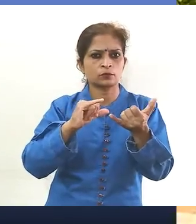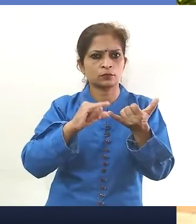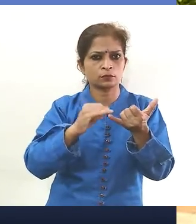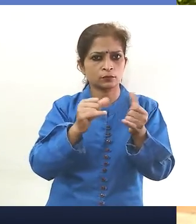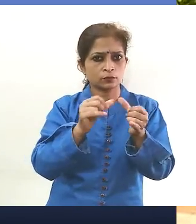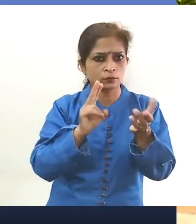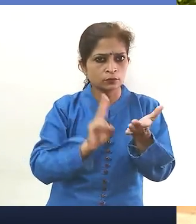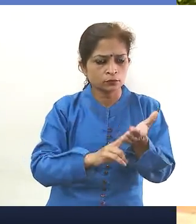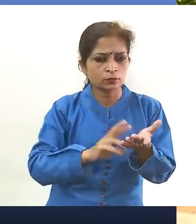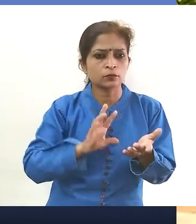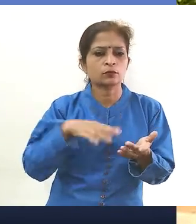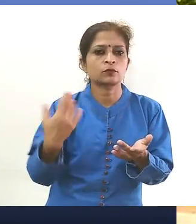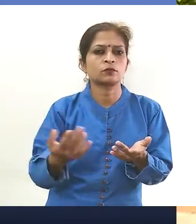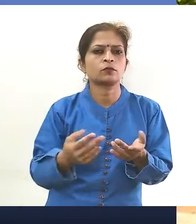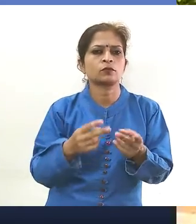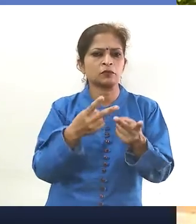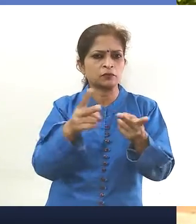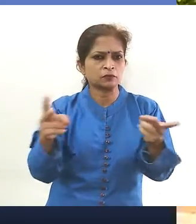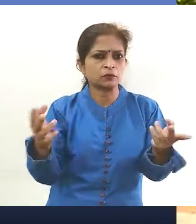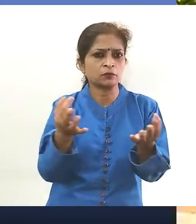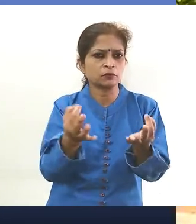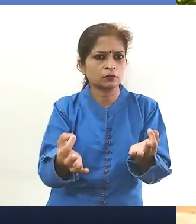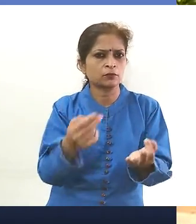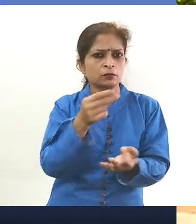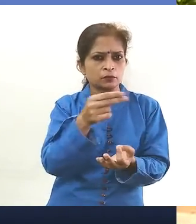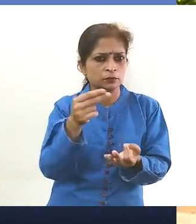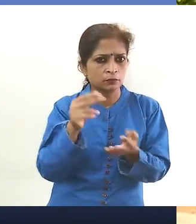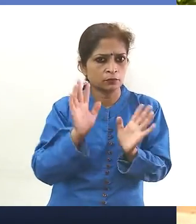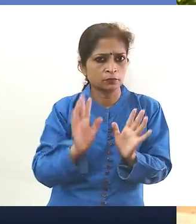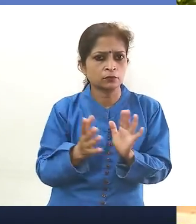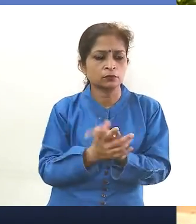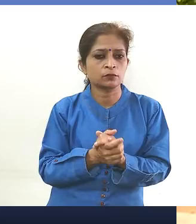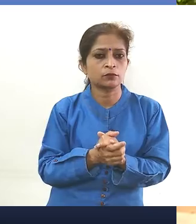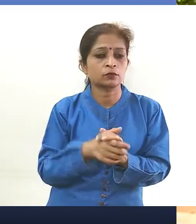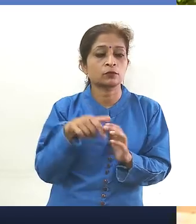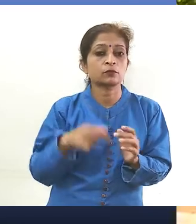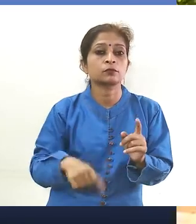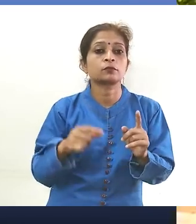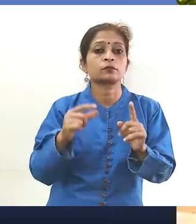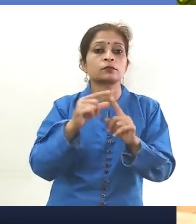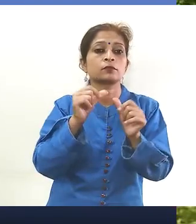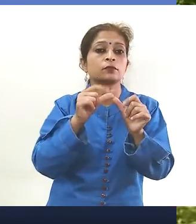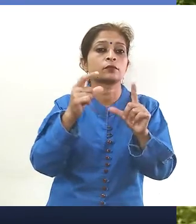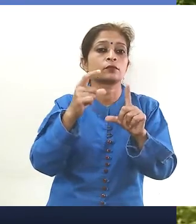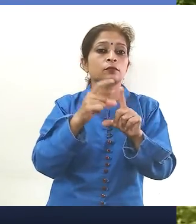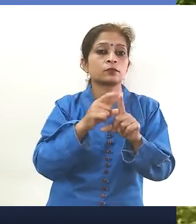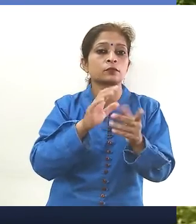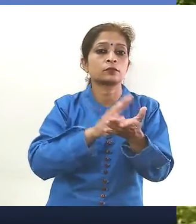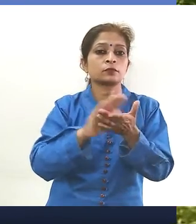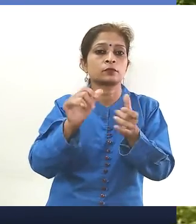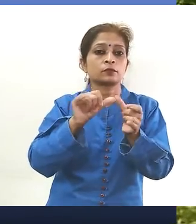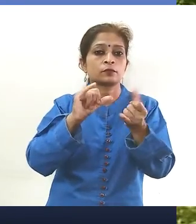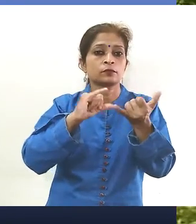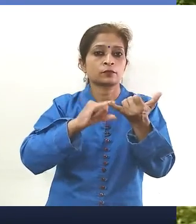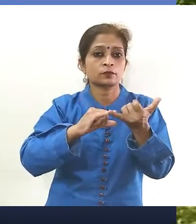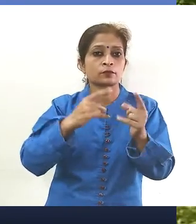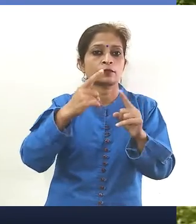आसन, पर्वतासन, वाम अश्व संचालन आसन, पादहस्तासन,